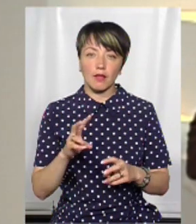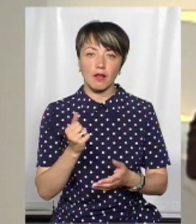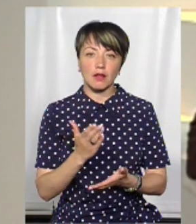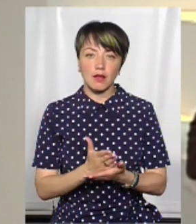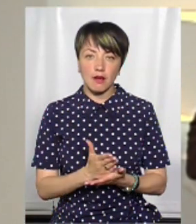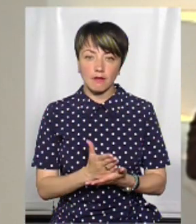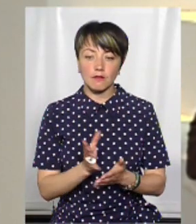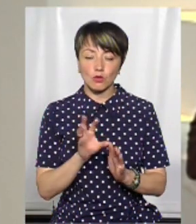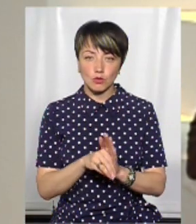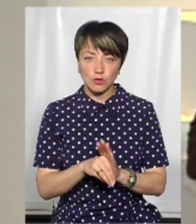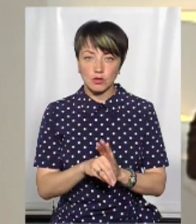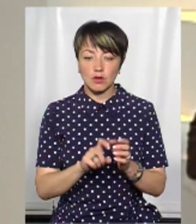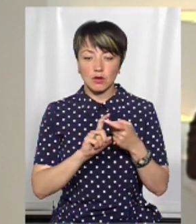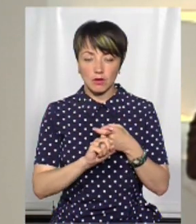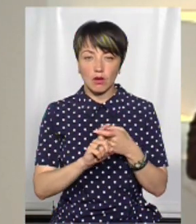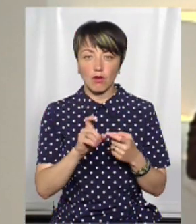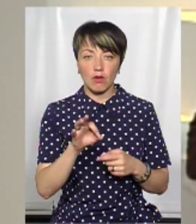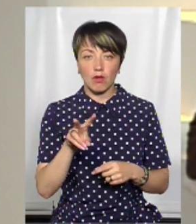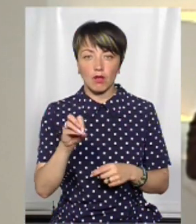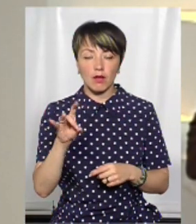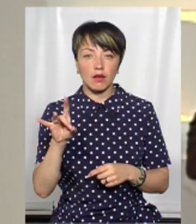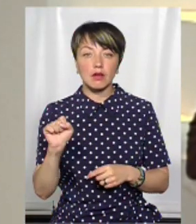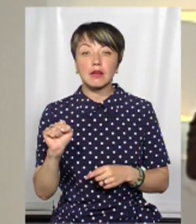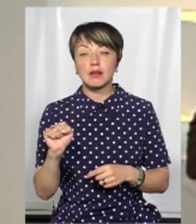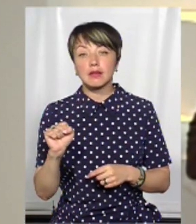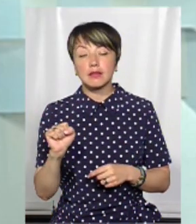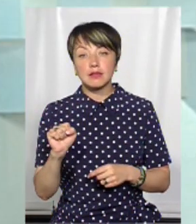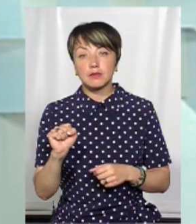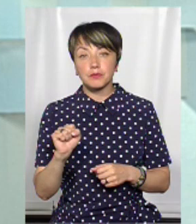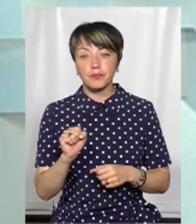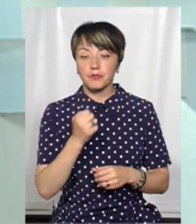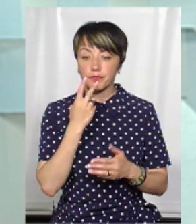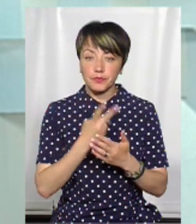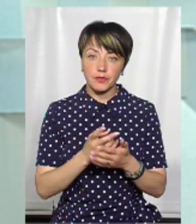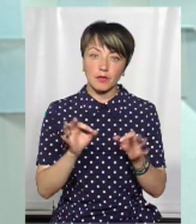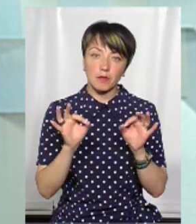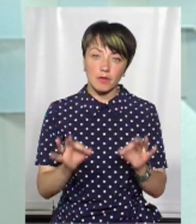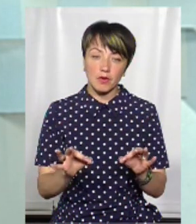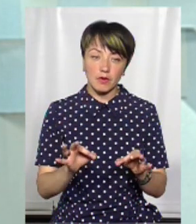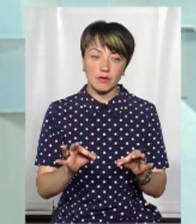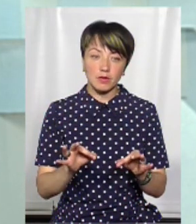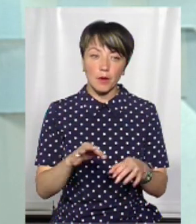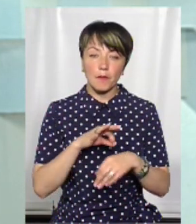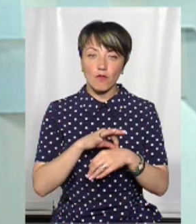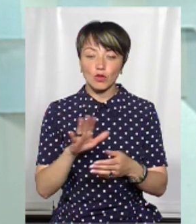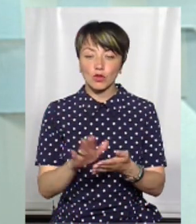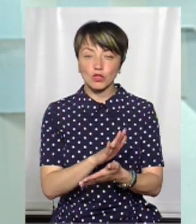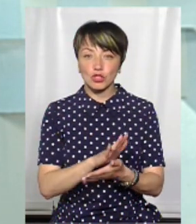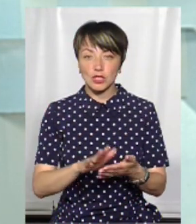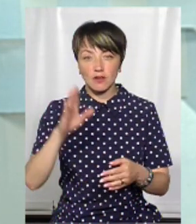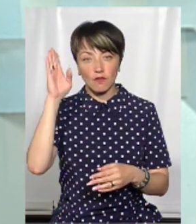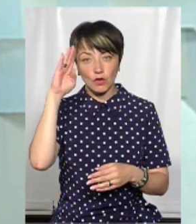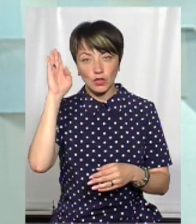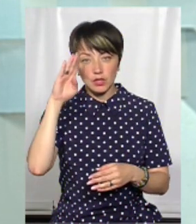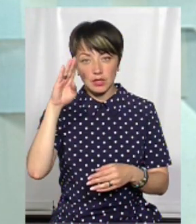на наявність, в тому числі, і холерних вібріонів, дивлячись, чи правильно проводиться знезараження цієї води,